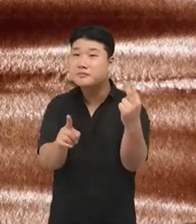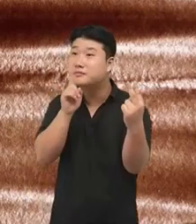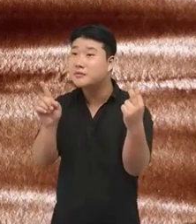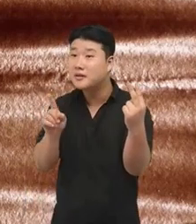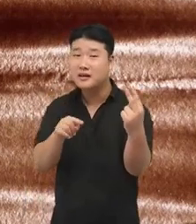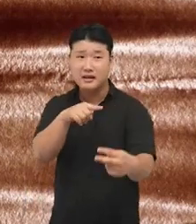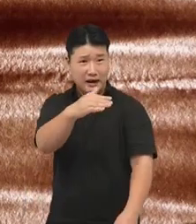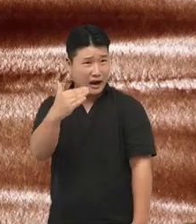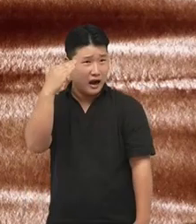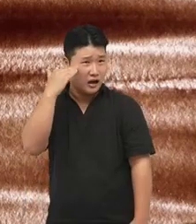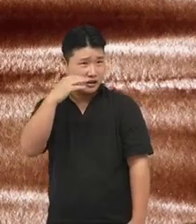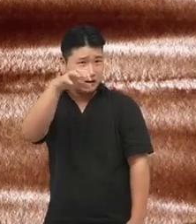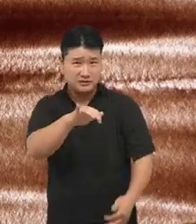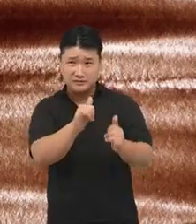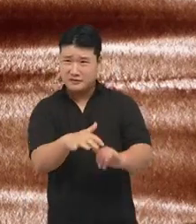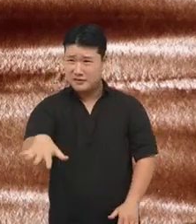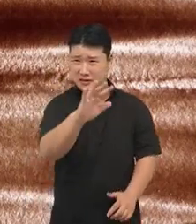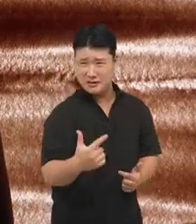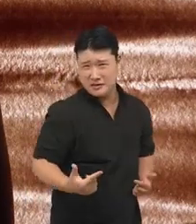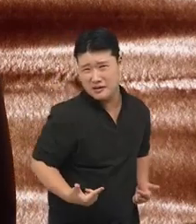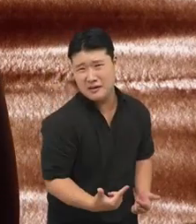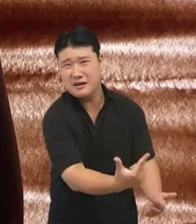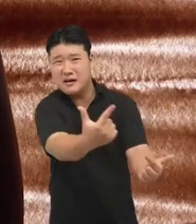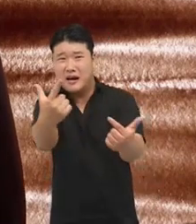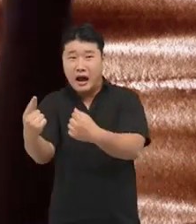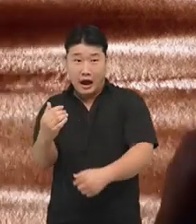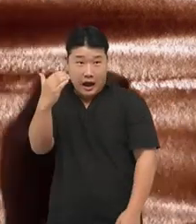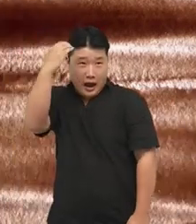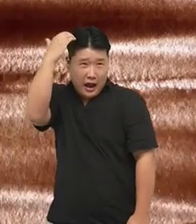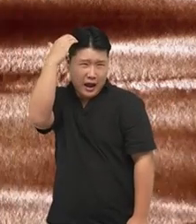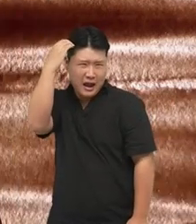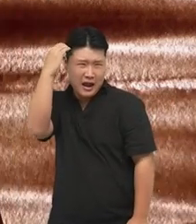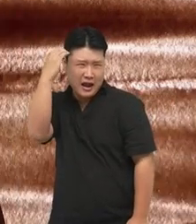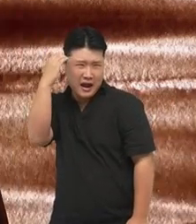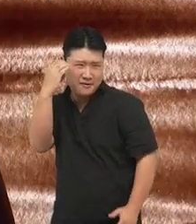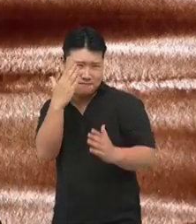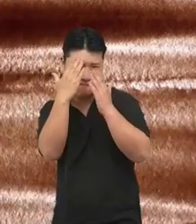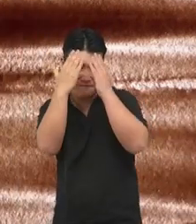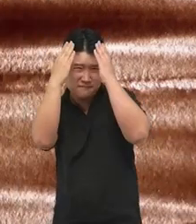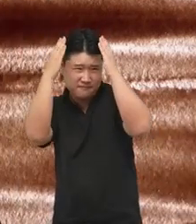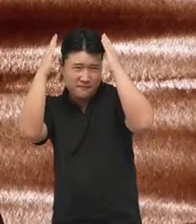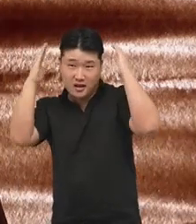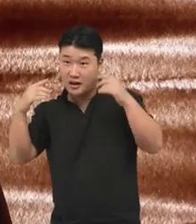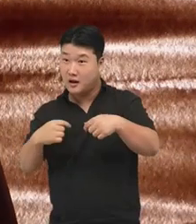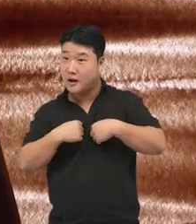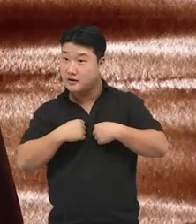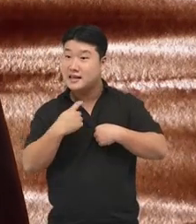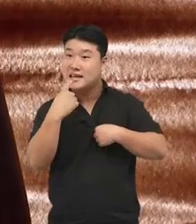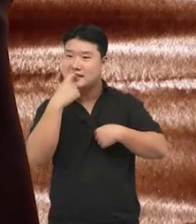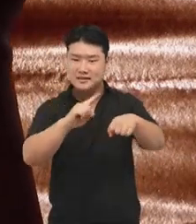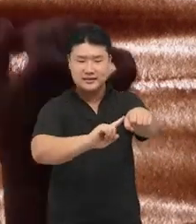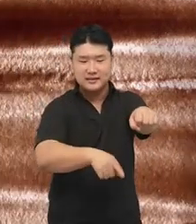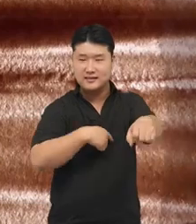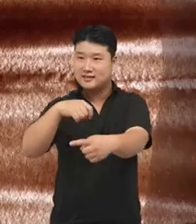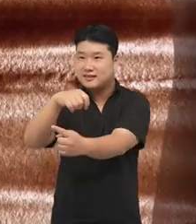사보담과 에피에게, 이곳 사람들은 머리카락이 검고 얼굴이 납작하오. 대부분 흰옷을